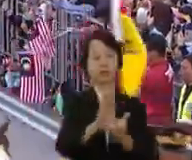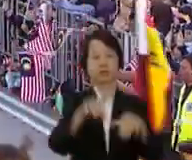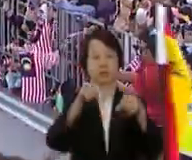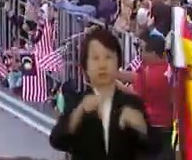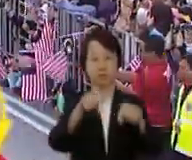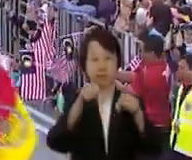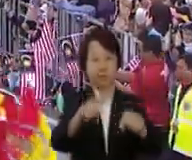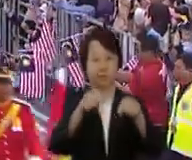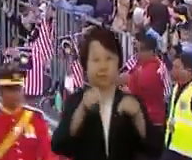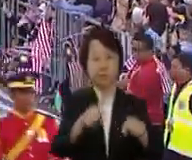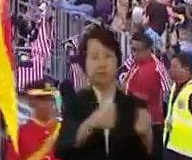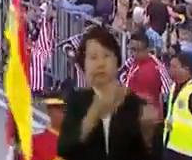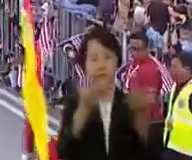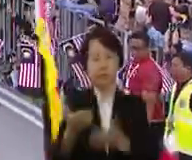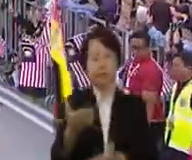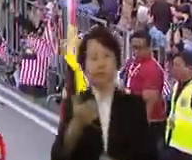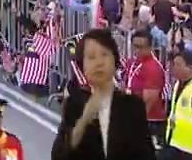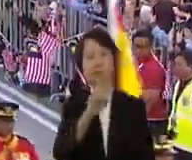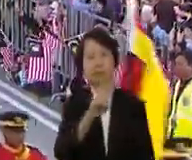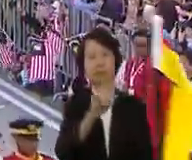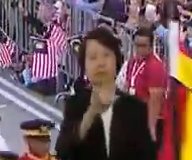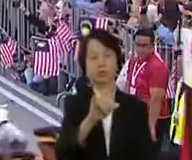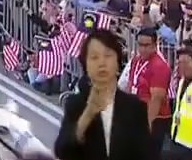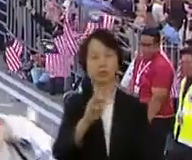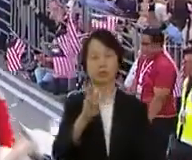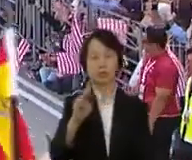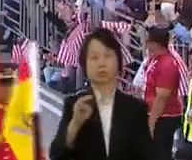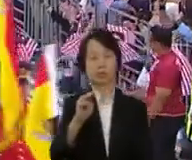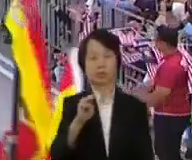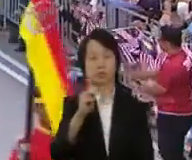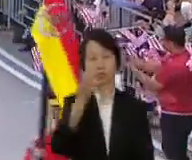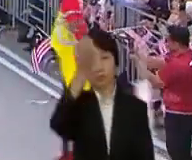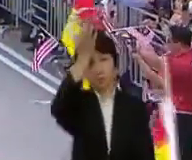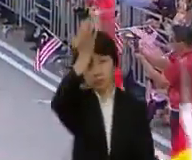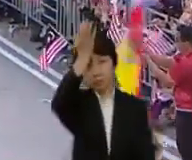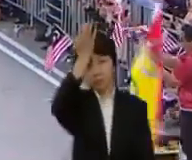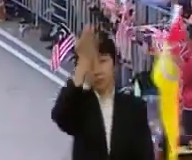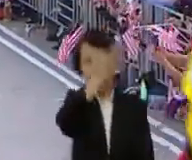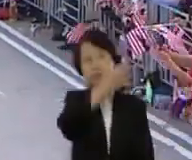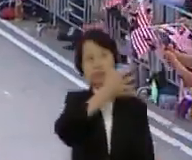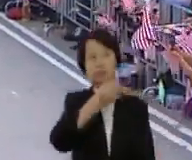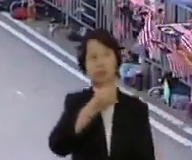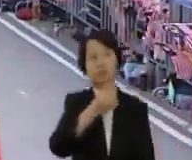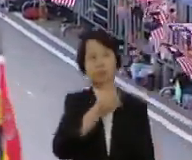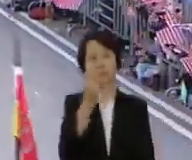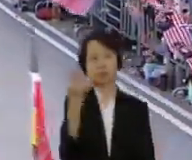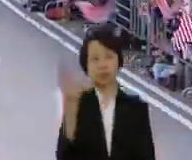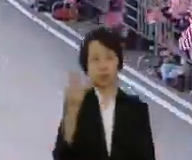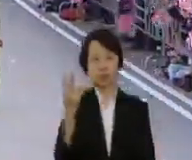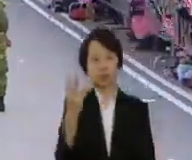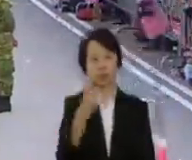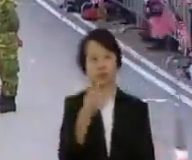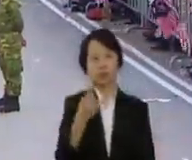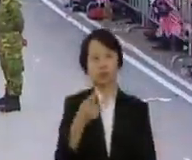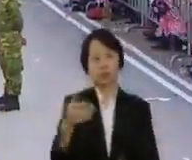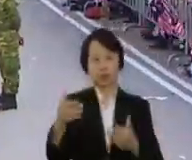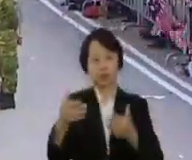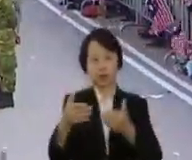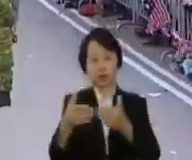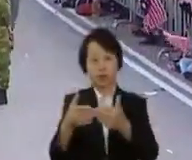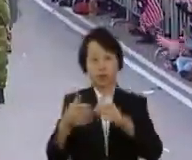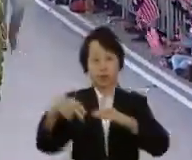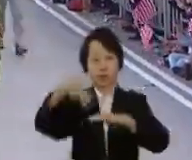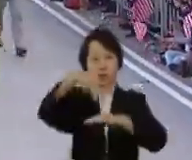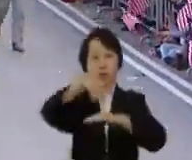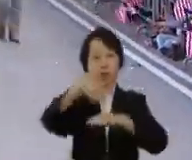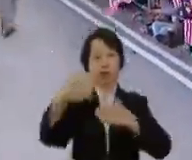yang membawa Kepaduli Yang Maha Mulia Seri Paduka Baginda Yang di-Pertuan Agong, baginda berdua semakin menghampiri pentas